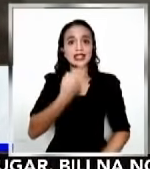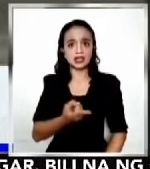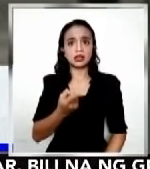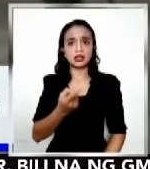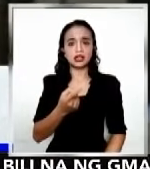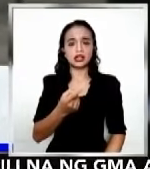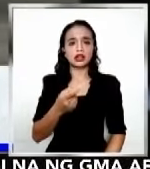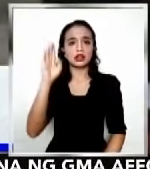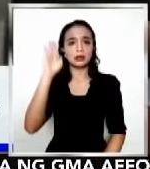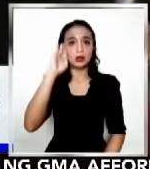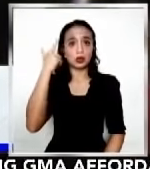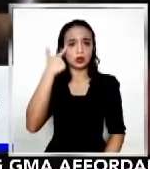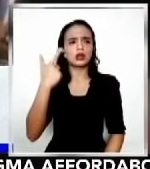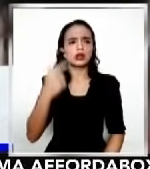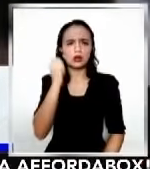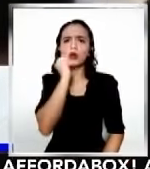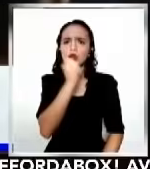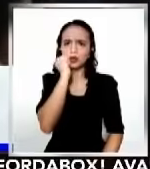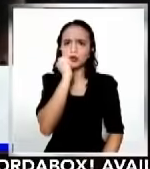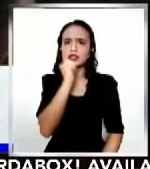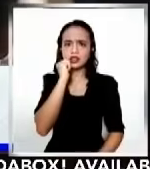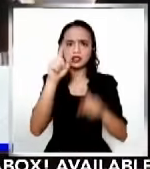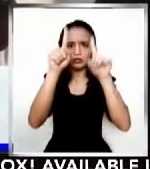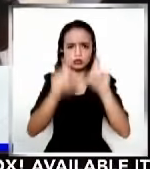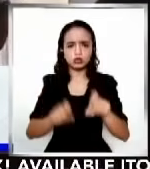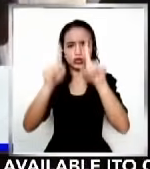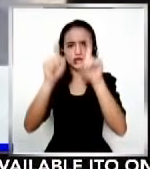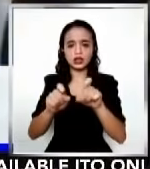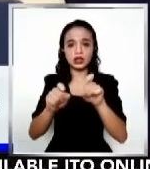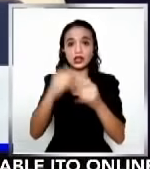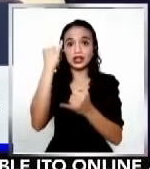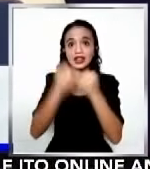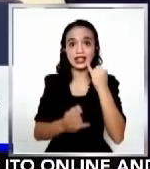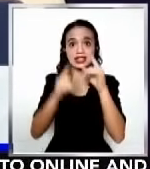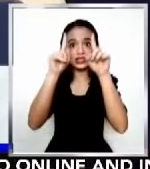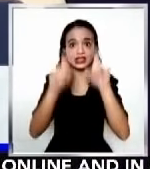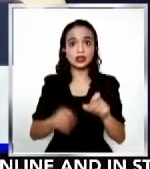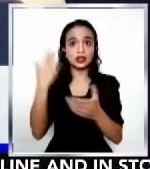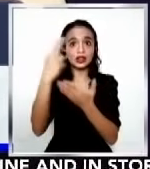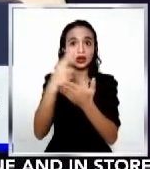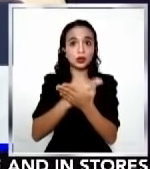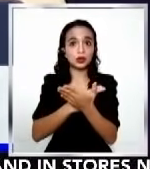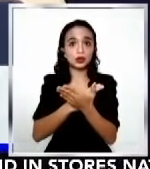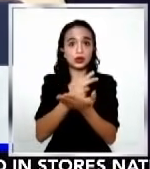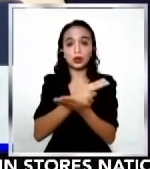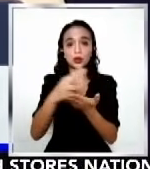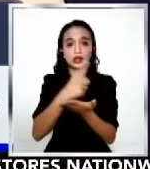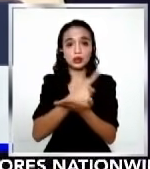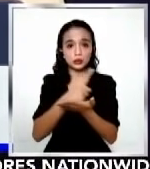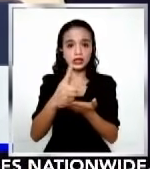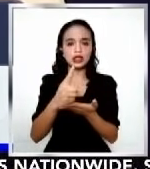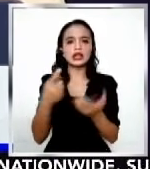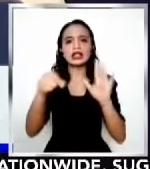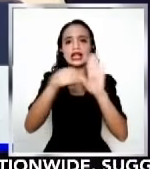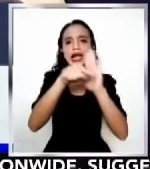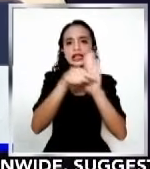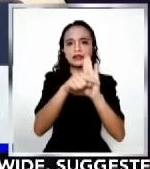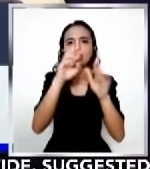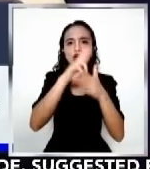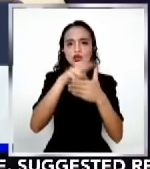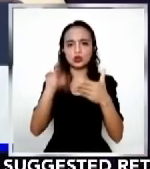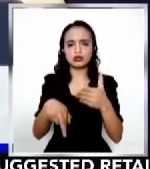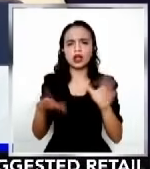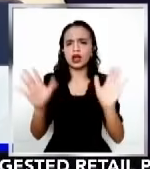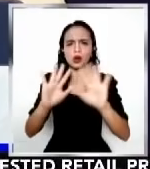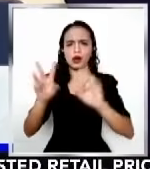Pangulo at nagnegatibo sa pinakahuling test nito noong Semana Santa. Wala rin daw dapat ipag-alala sa gitna ng mga haka-hakang